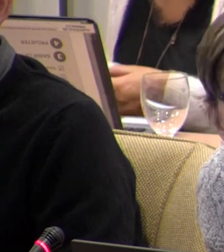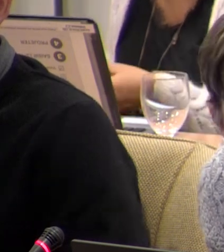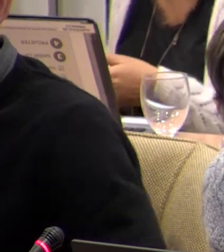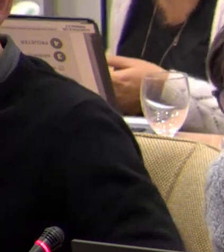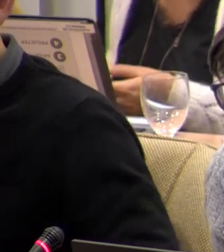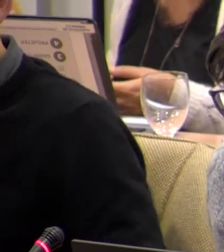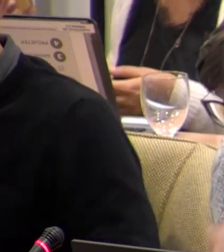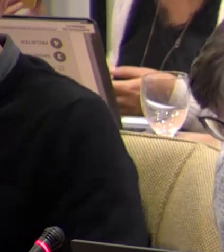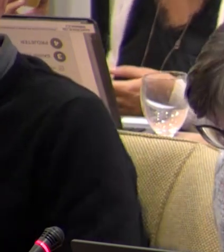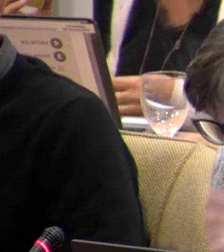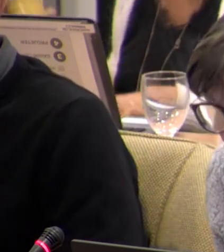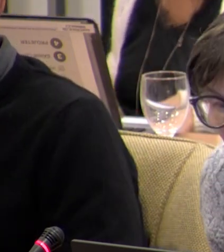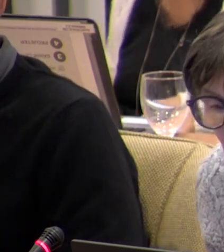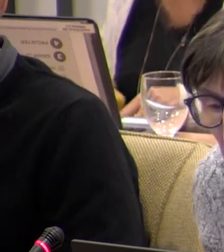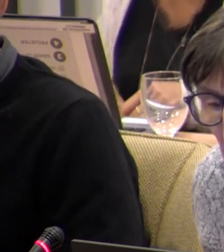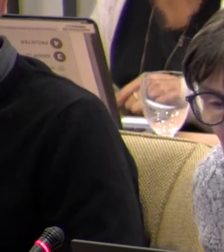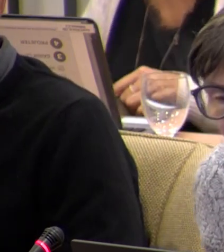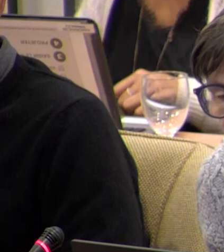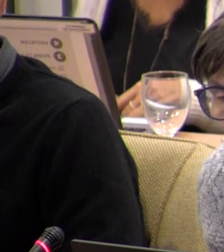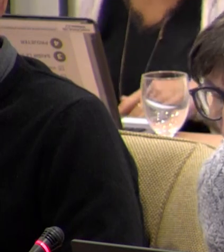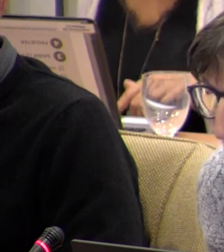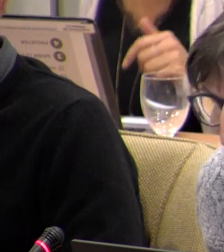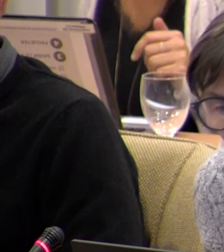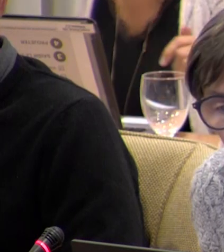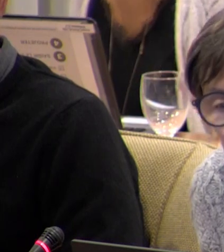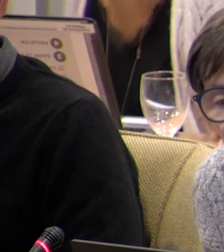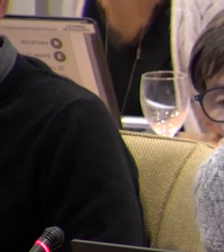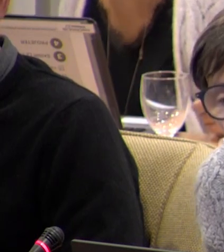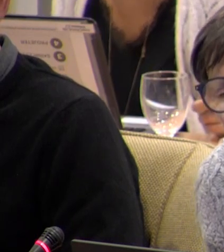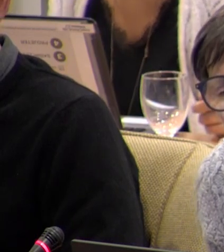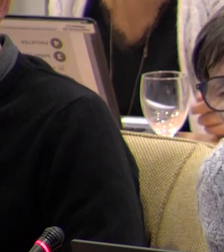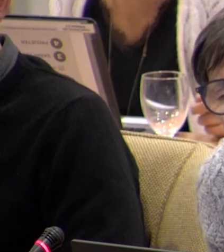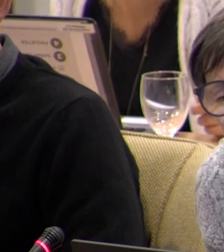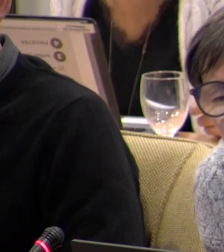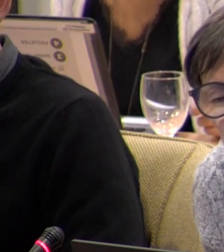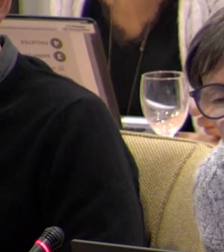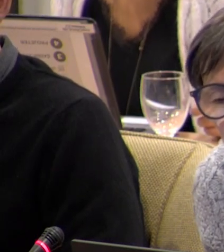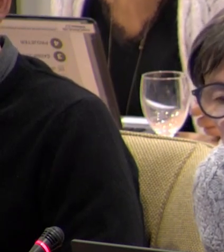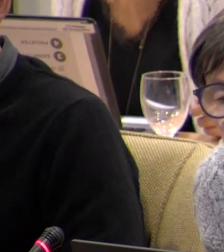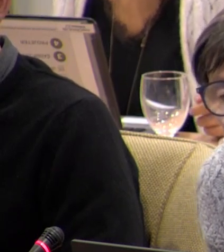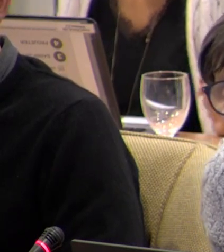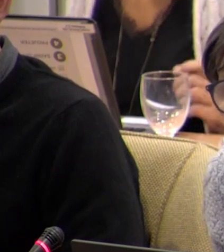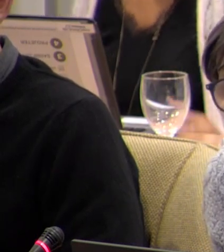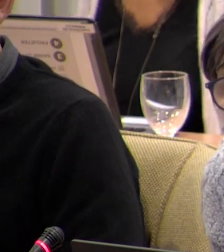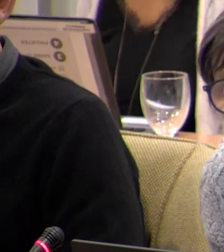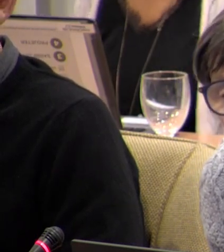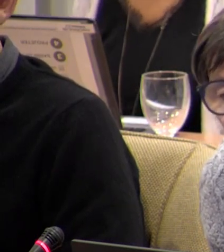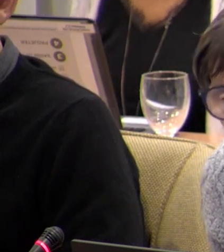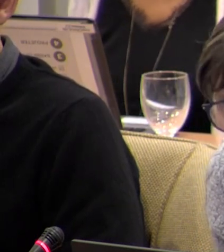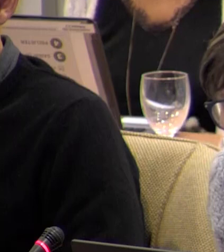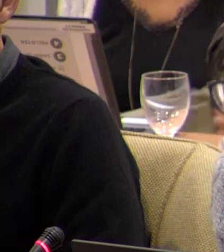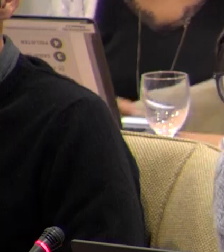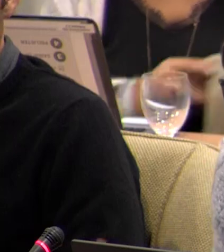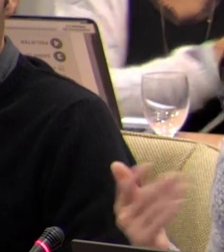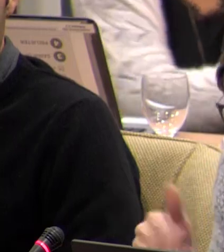affrontés dans le dans l'écologie et vous étudiez quoi comme c'est marie